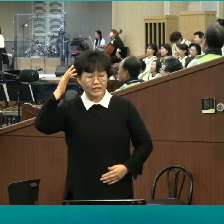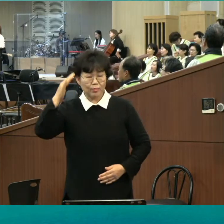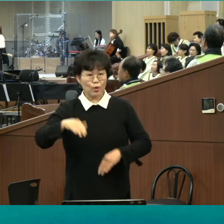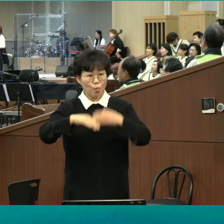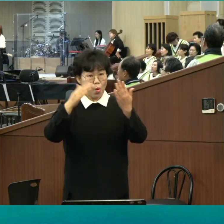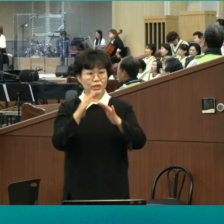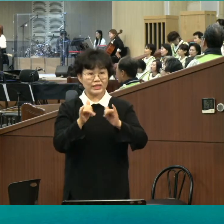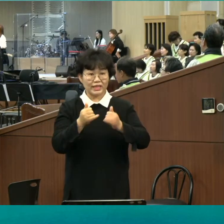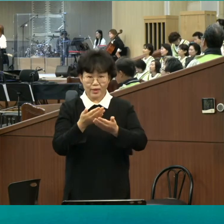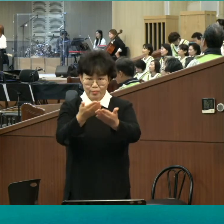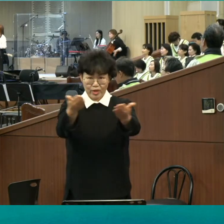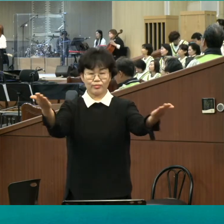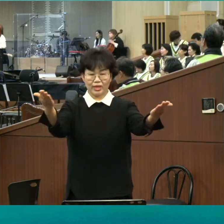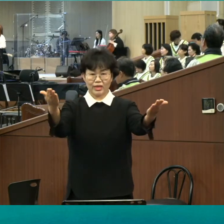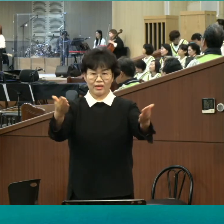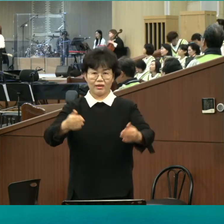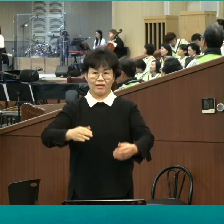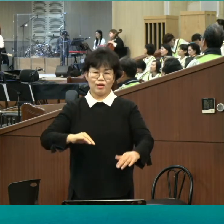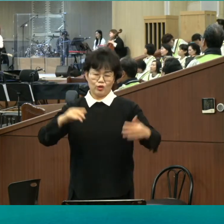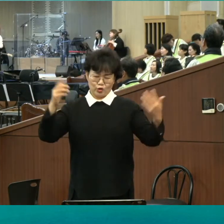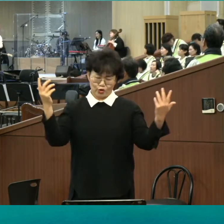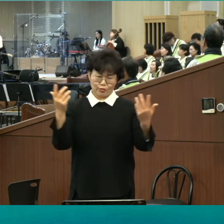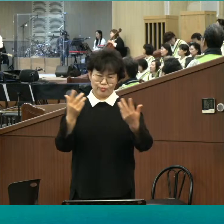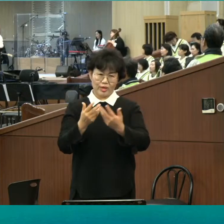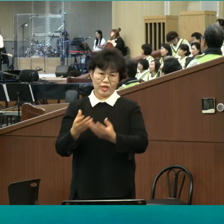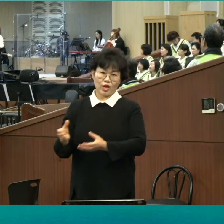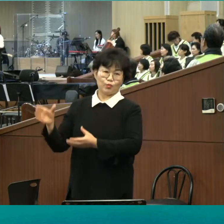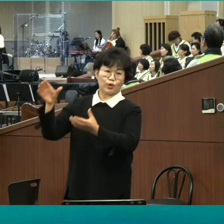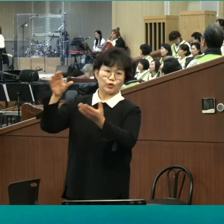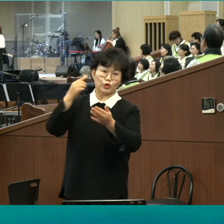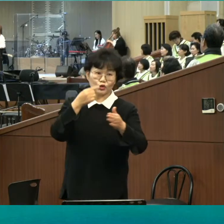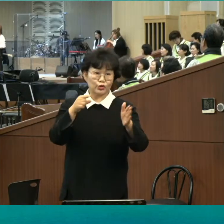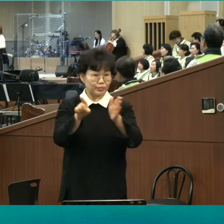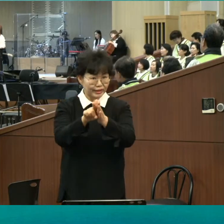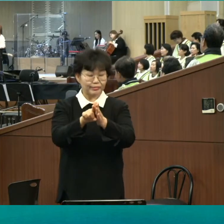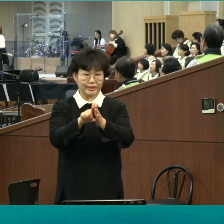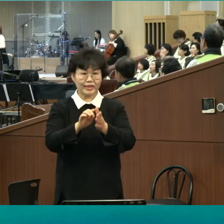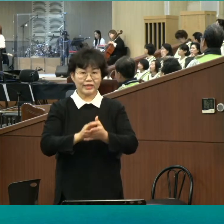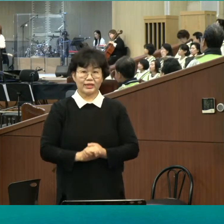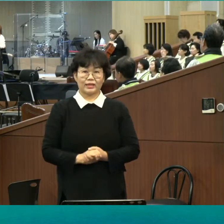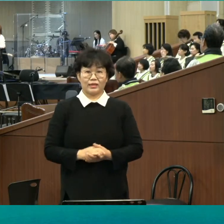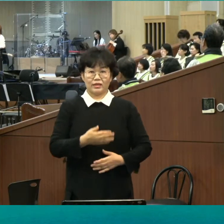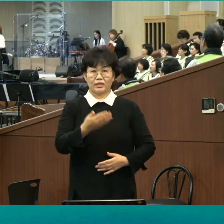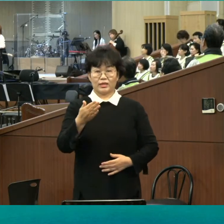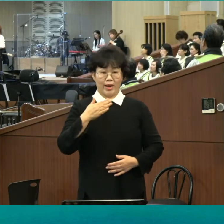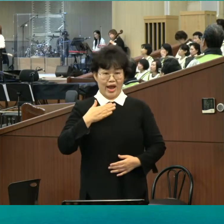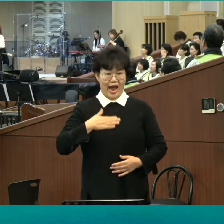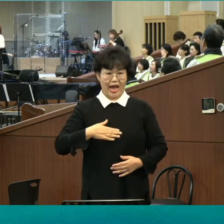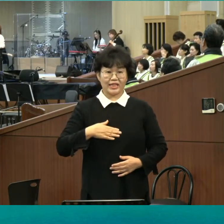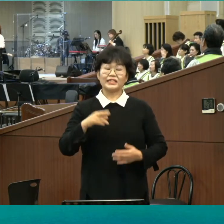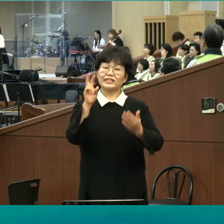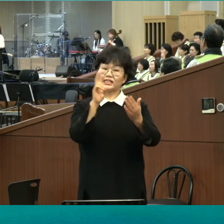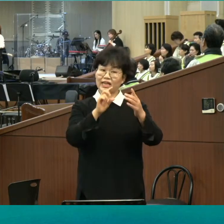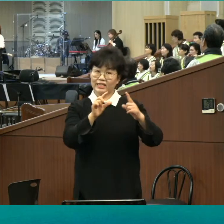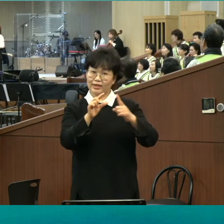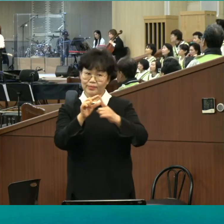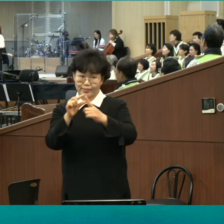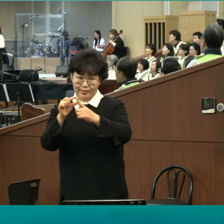자에게 주께서 넘치도록 부어주실 것입니다. 여러분, 우리가 잘 아는 찬양의 가사입니다.